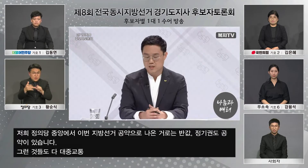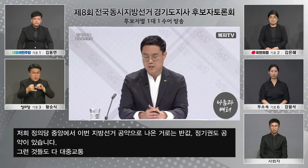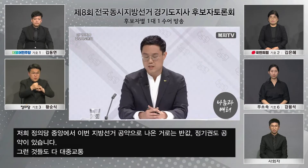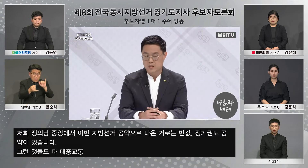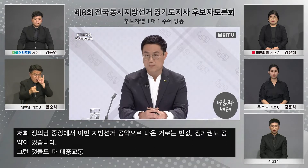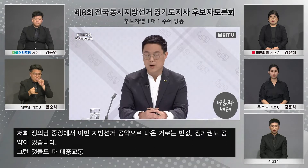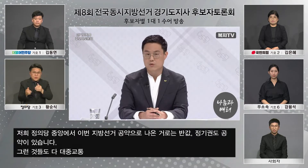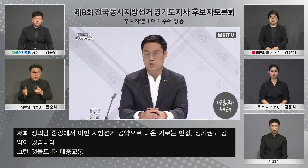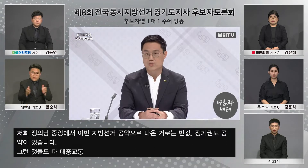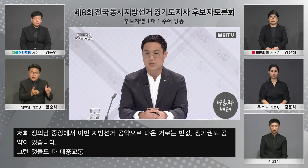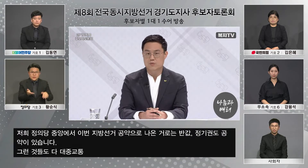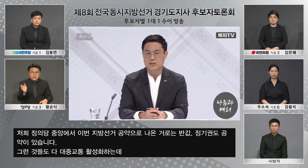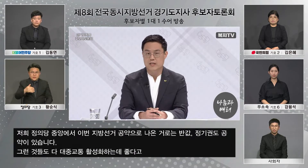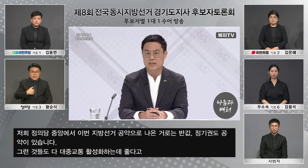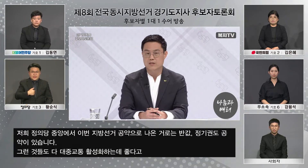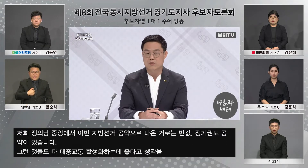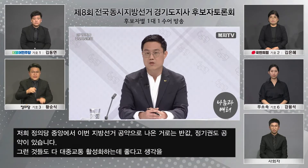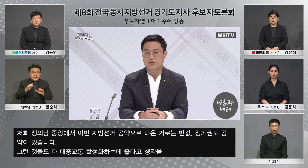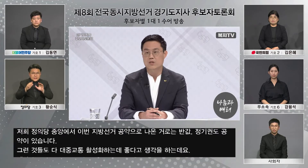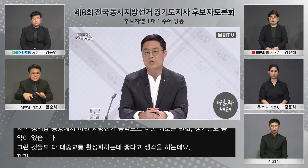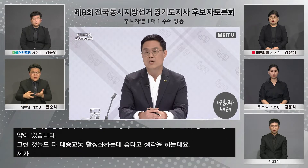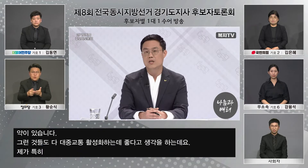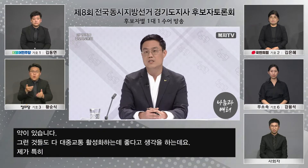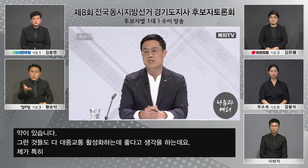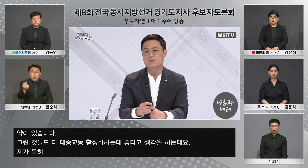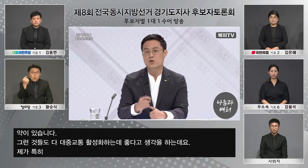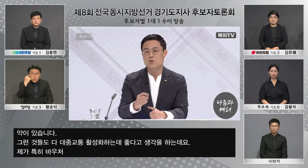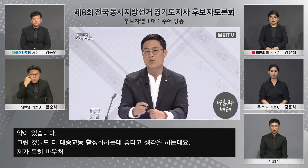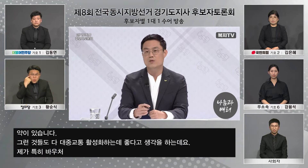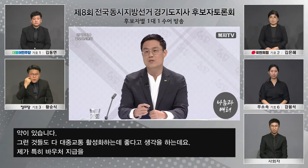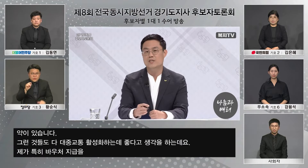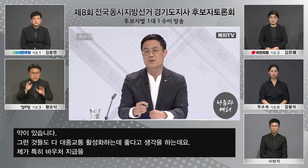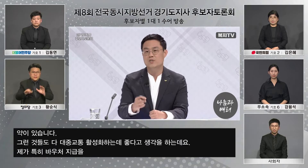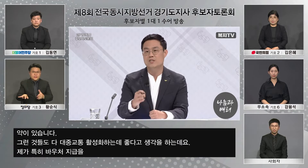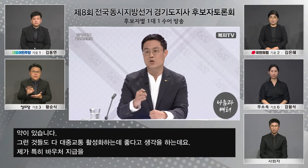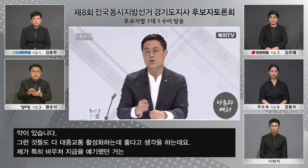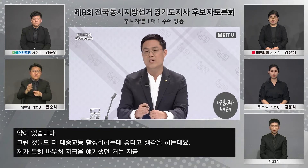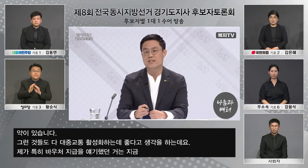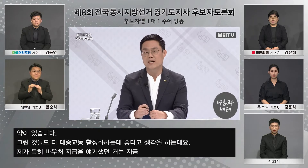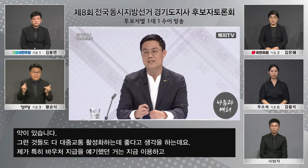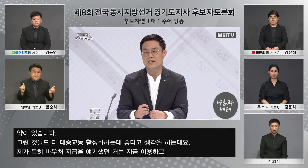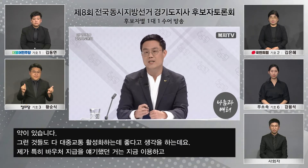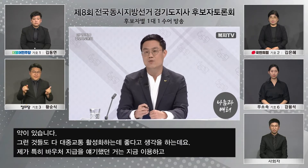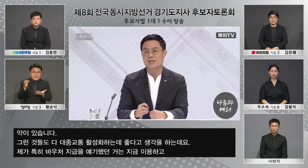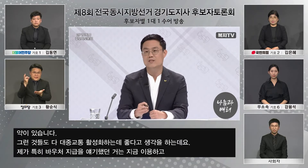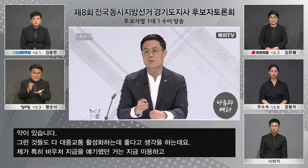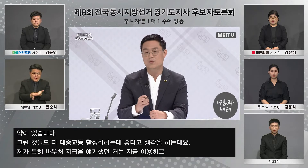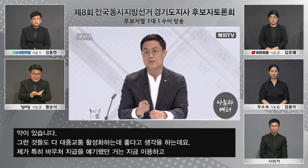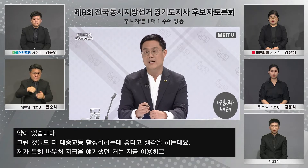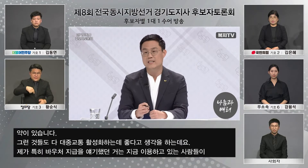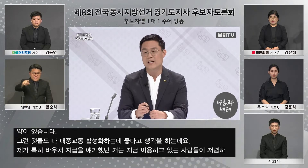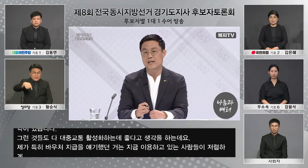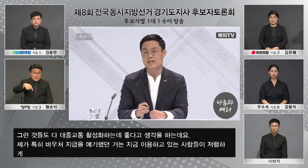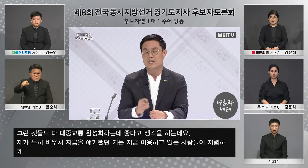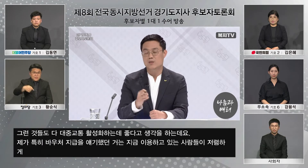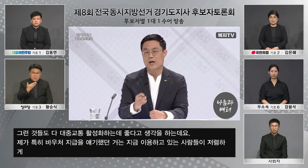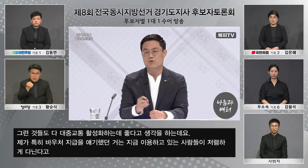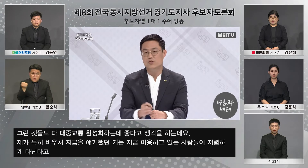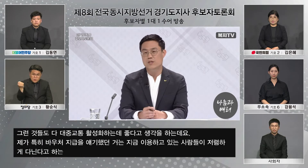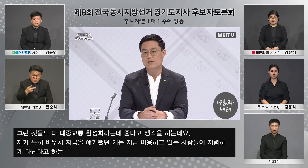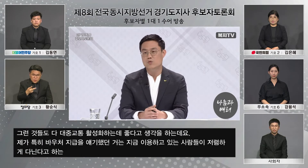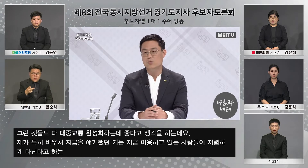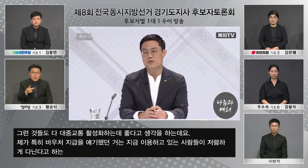제가 특히 이제 바우처 지급을 얘기를 했던 거는요. 지금 이용하고 있는 사람들이 저렴하게 다닌다라고 하는 것뿐만 아니라